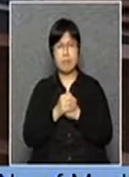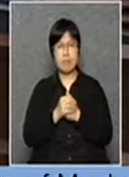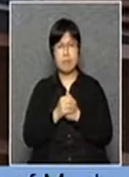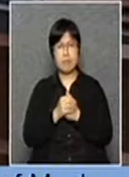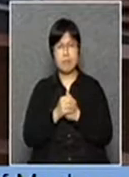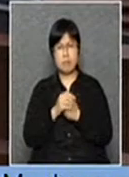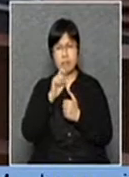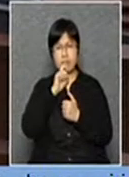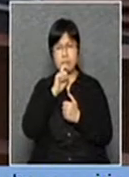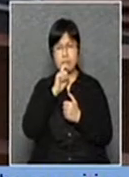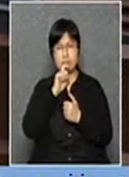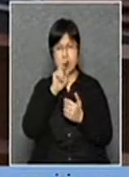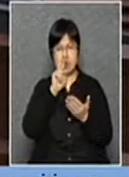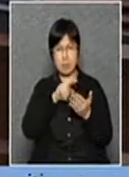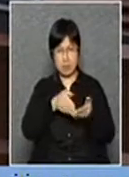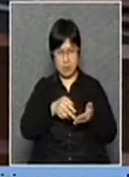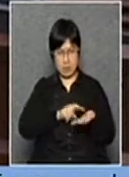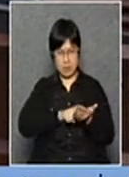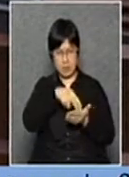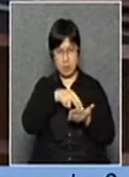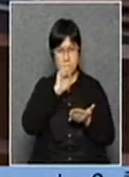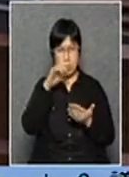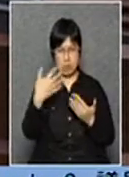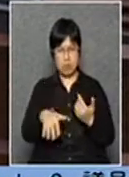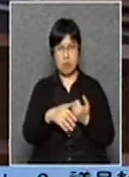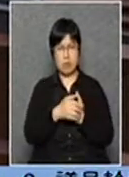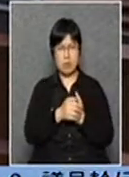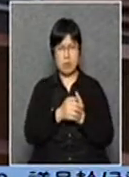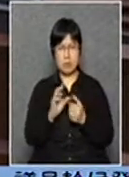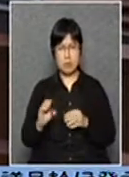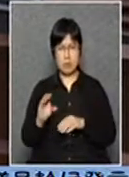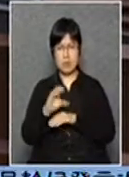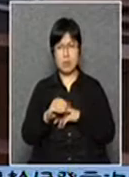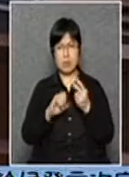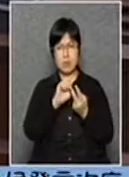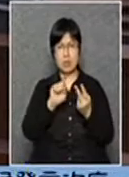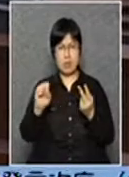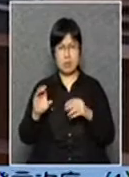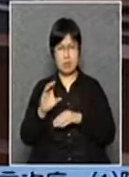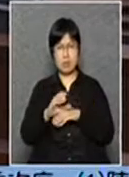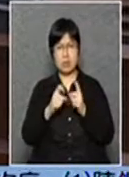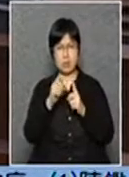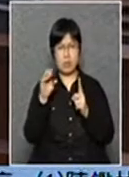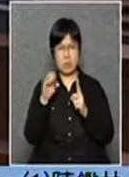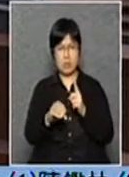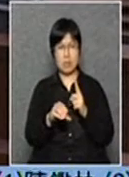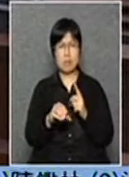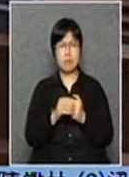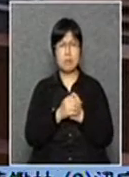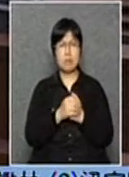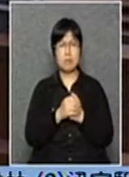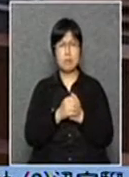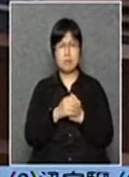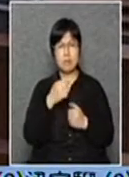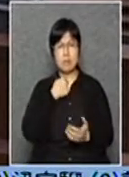有喺嗰個成立嘅時間有講明咧，就係話即係喺注資嗰陣時候，譬如2010年注資咗19億落去嘅時候咧，就話係